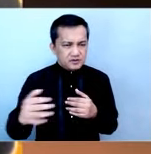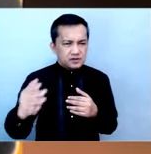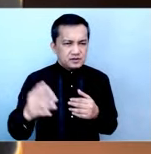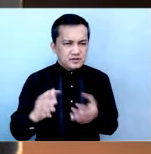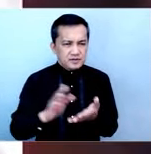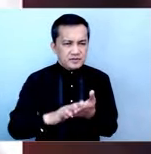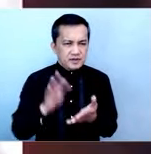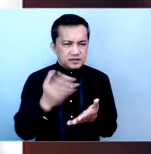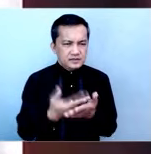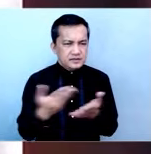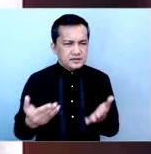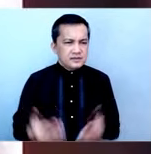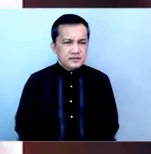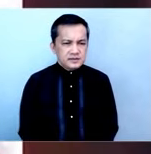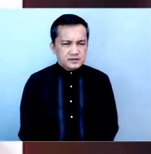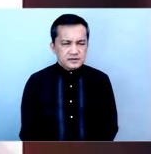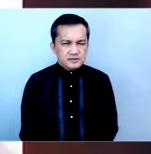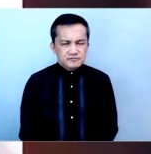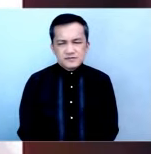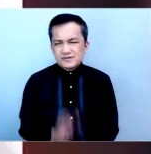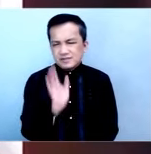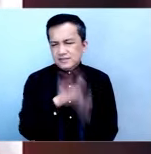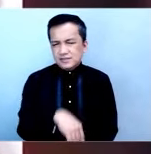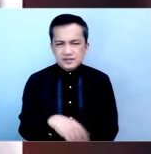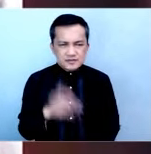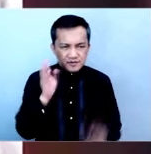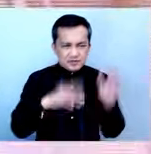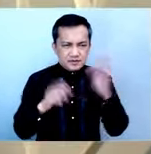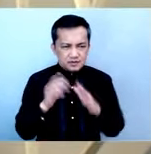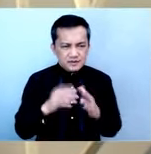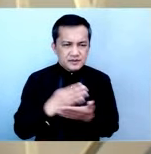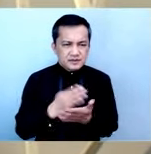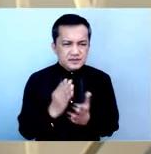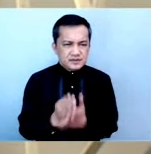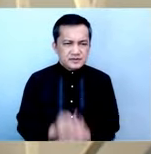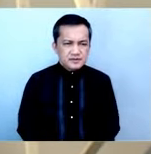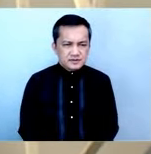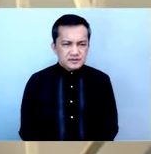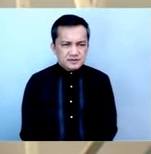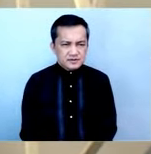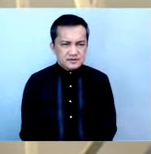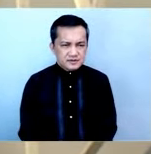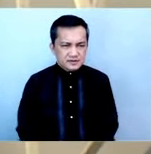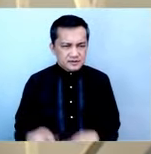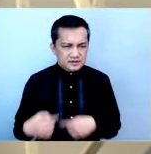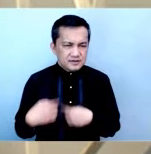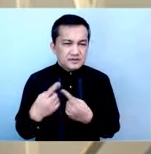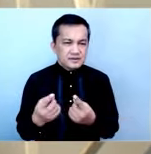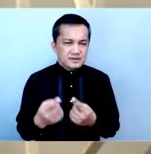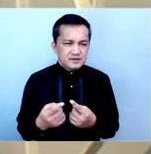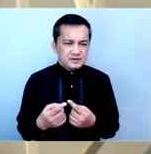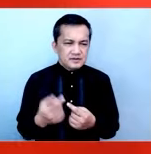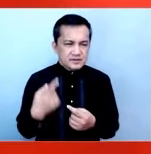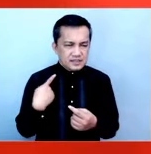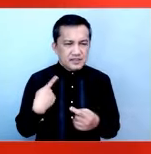mamahaling bagay. Derma na raw kung mamroblema siya sa budget. Hanggang sa dumating na nagkaroon ng